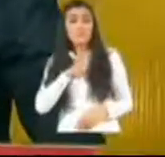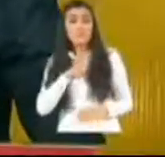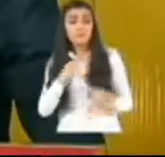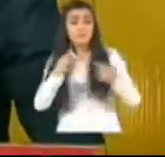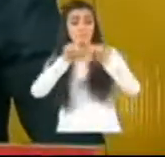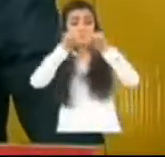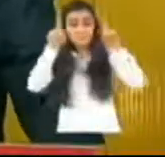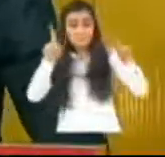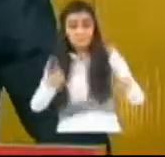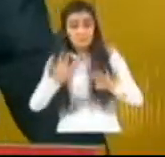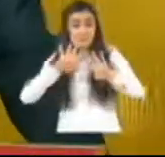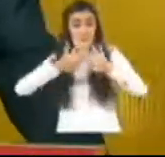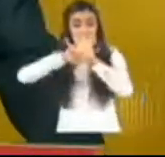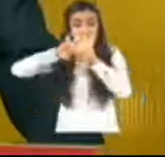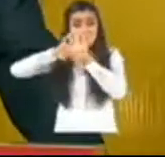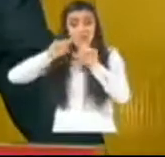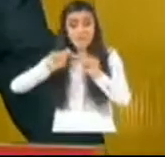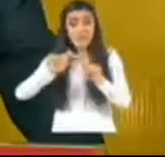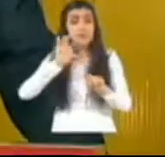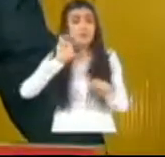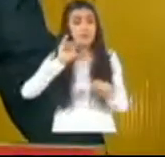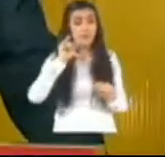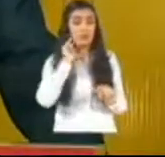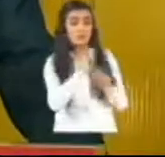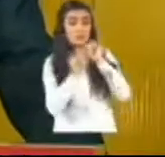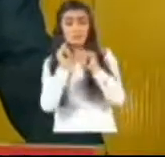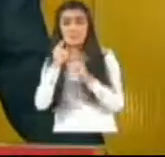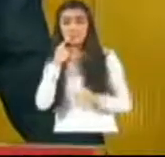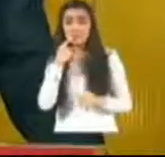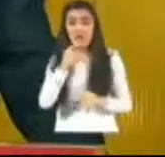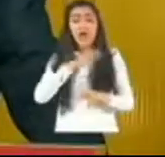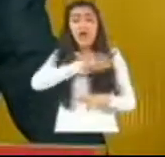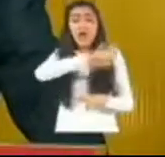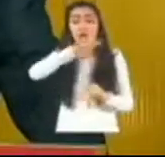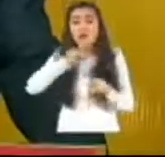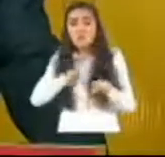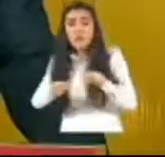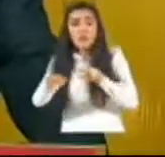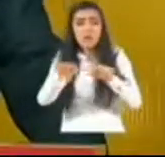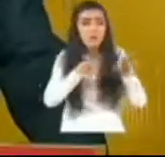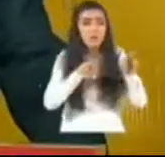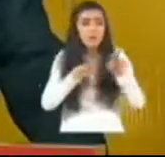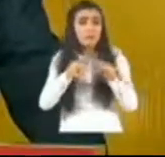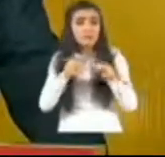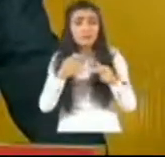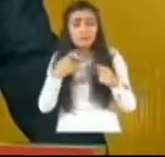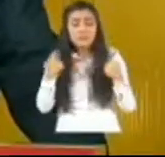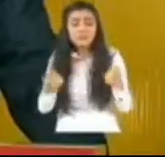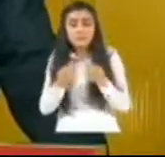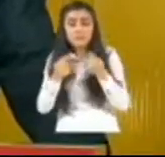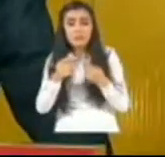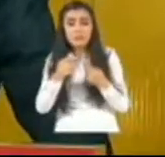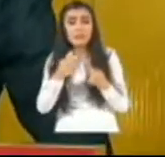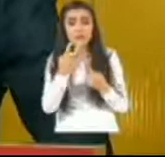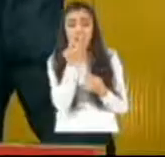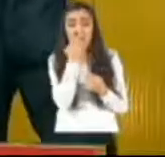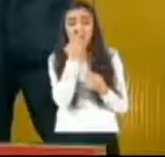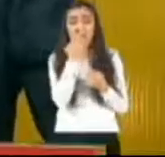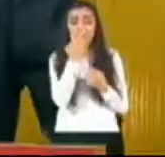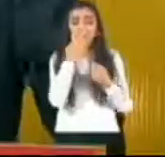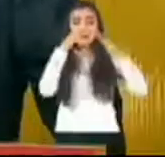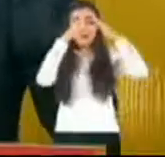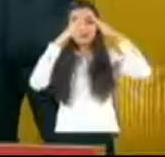kafeslemek, ülkülerini kötülemek için her yolu deneyen gafillere oksijen çadırı görevi